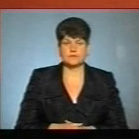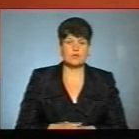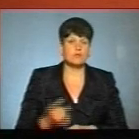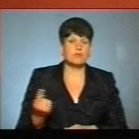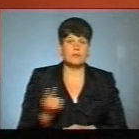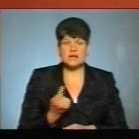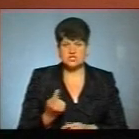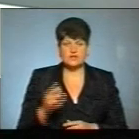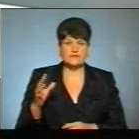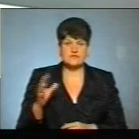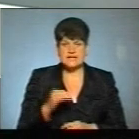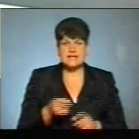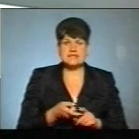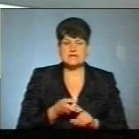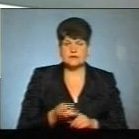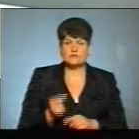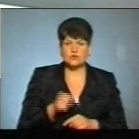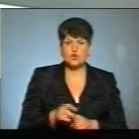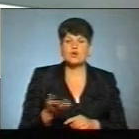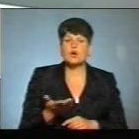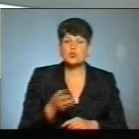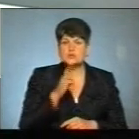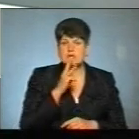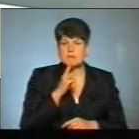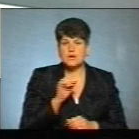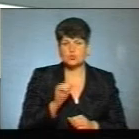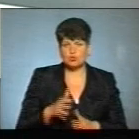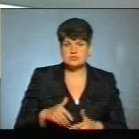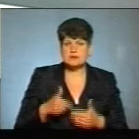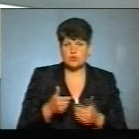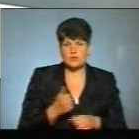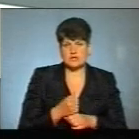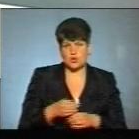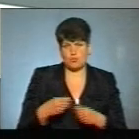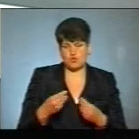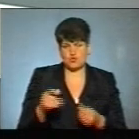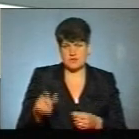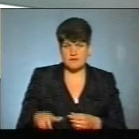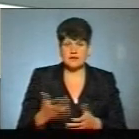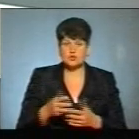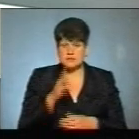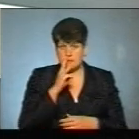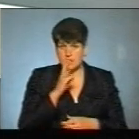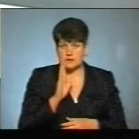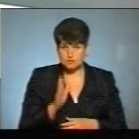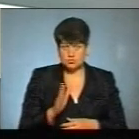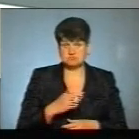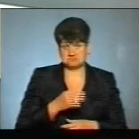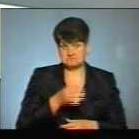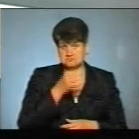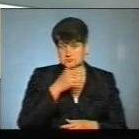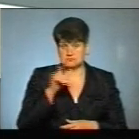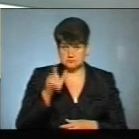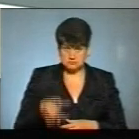Найперше все залежить від того, яку заробітну плату зможе запропонувати роботодавець. Якщо заробітна плата буде влаштовувати людину,